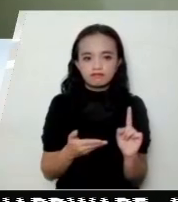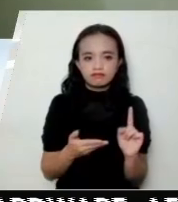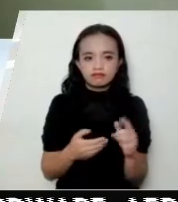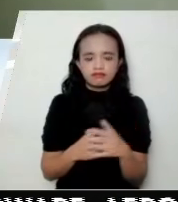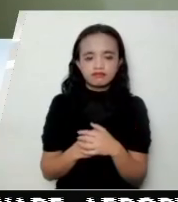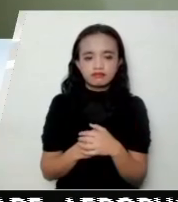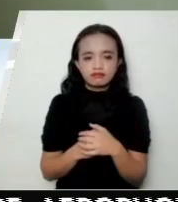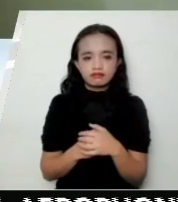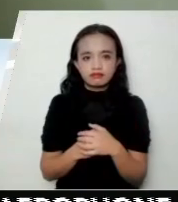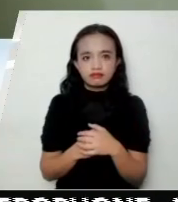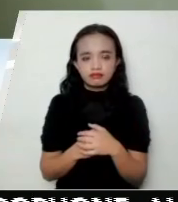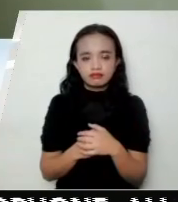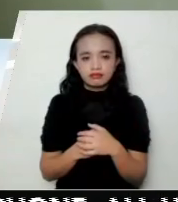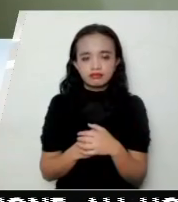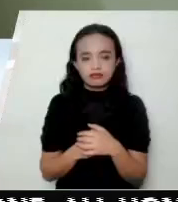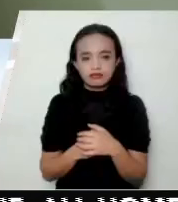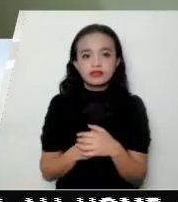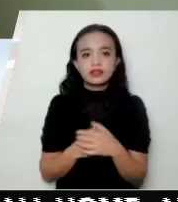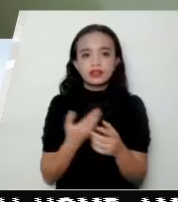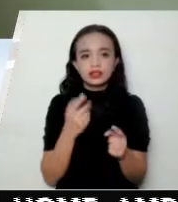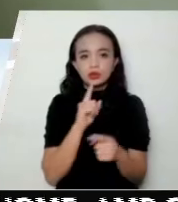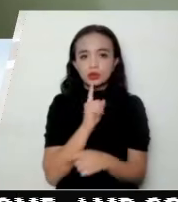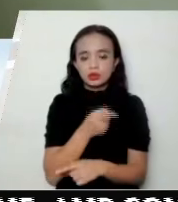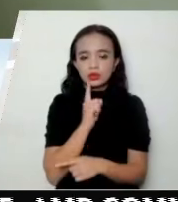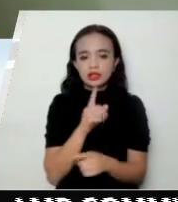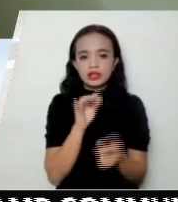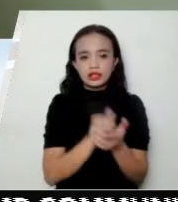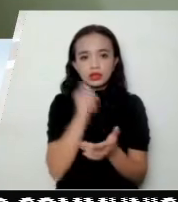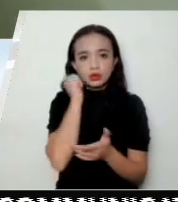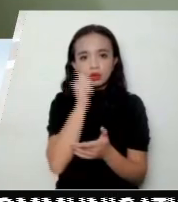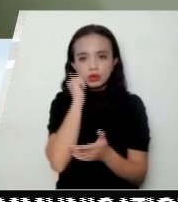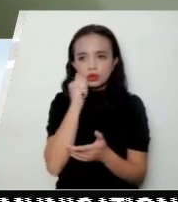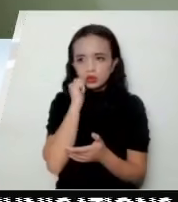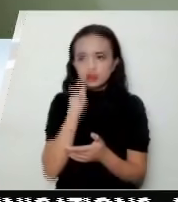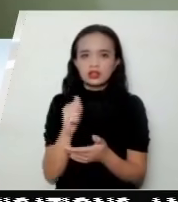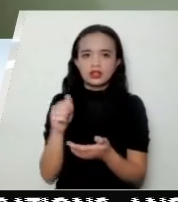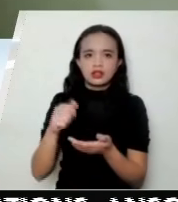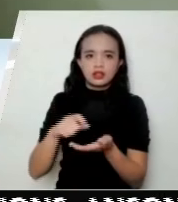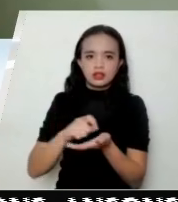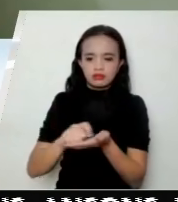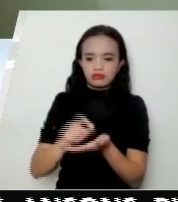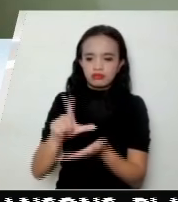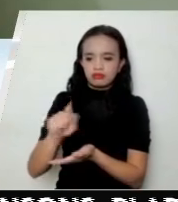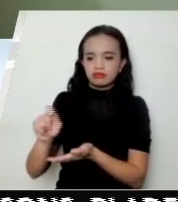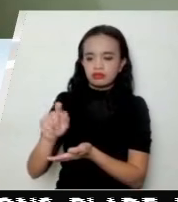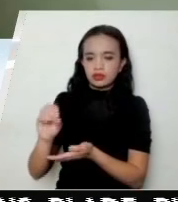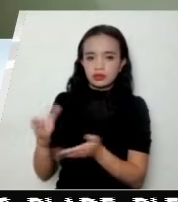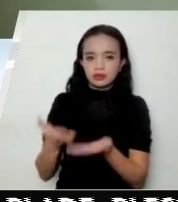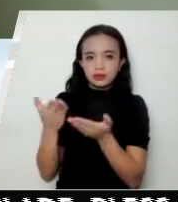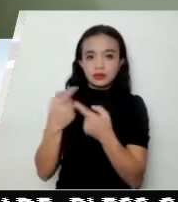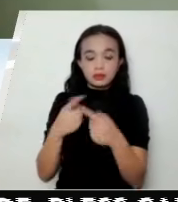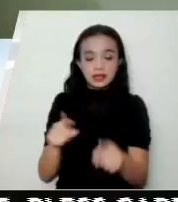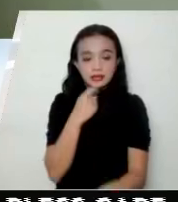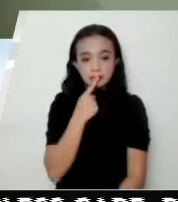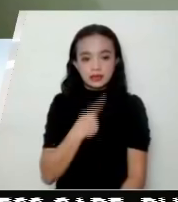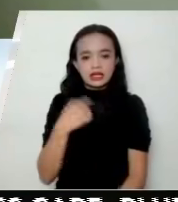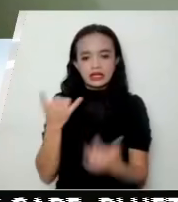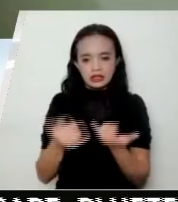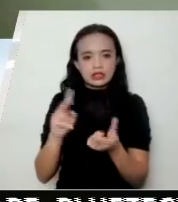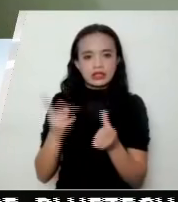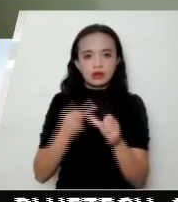no? Ayan, talagang doon siya palaging tumataya. But for Lotto, according to her, this is the second time.